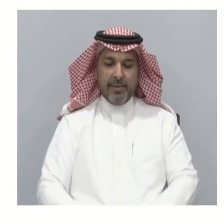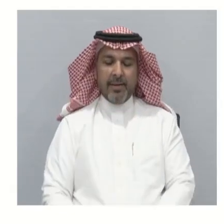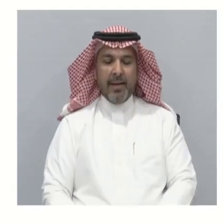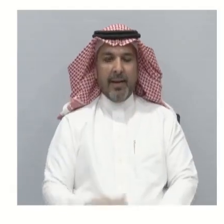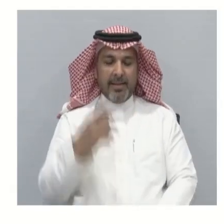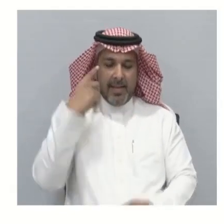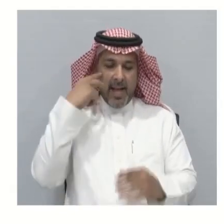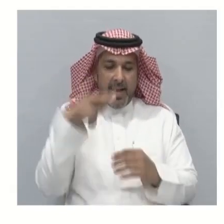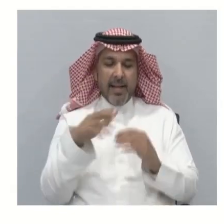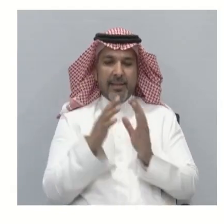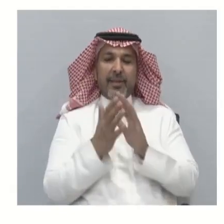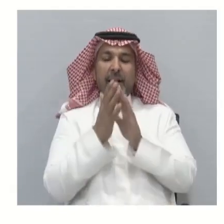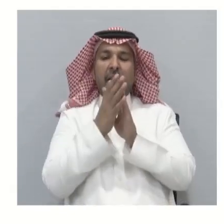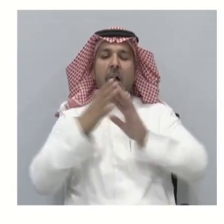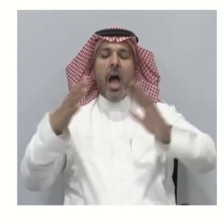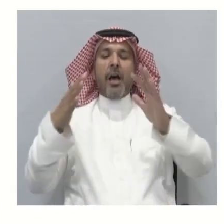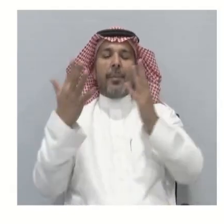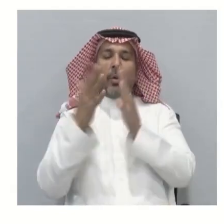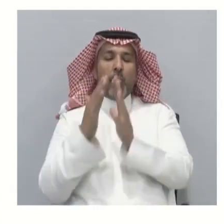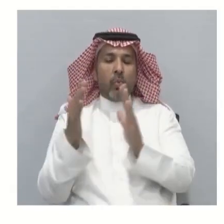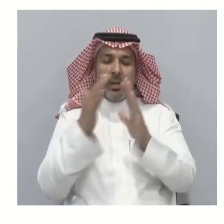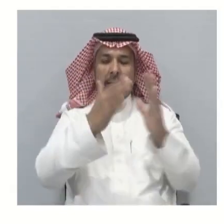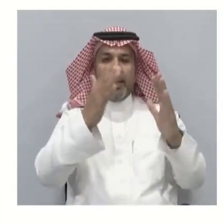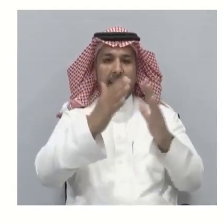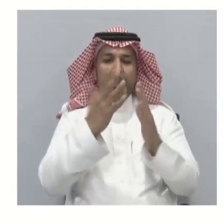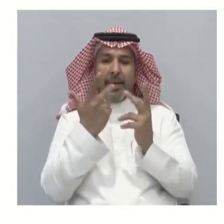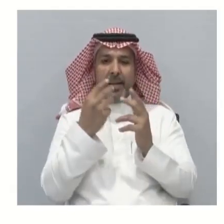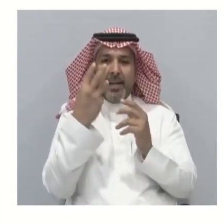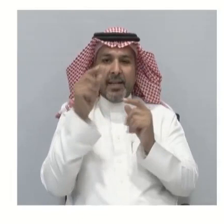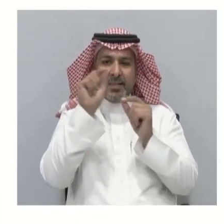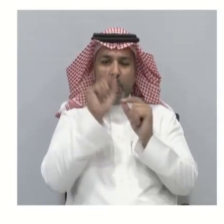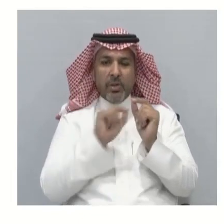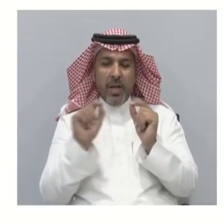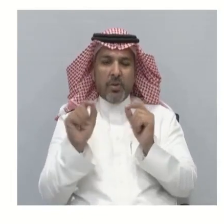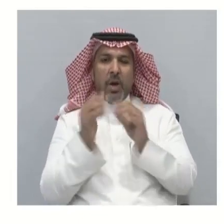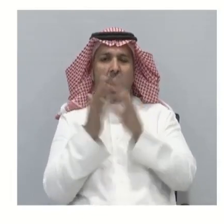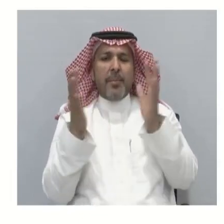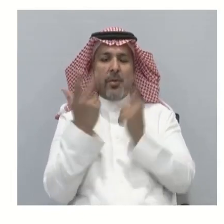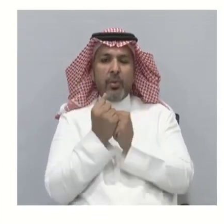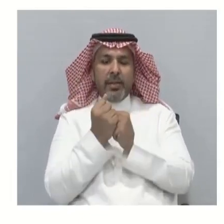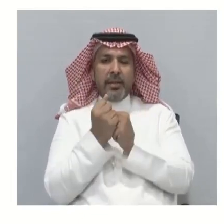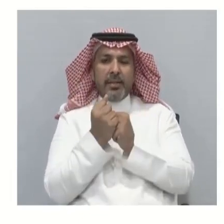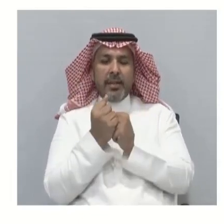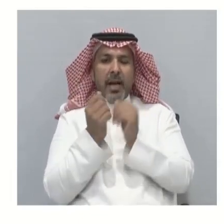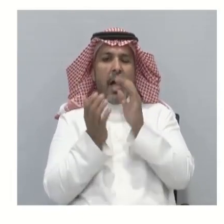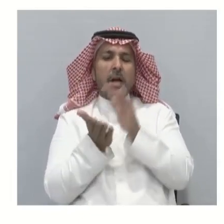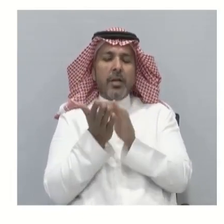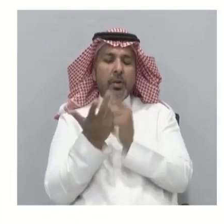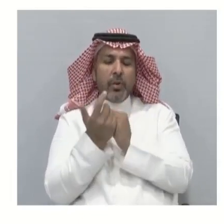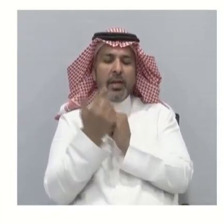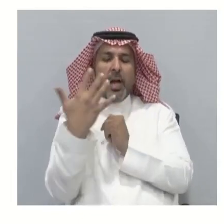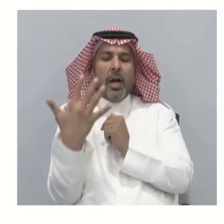9 درجه تعالوا نقارن بين الزوايا هنا وتلاحظون ان اصغر زاويه عندي ايش هي